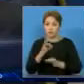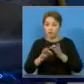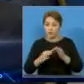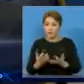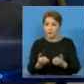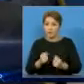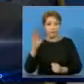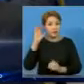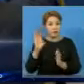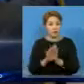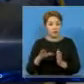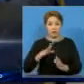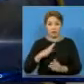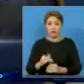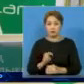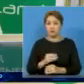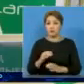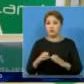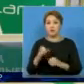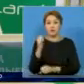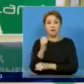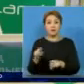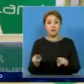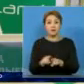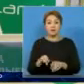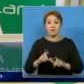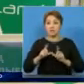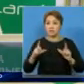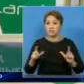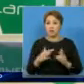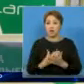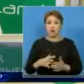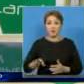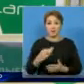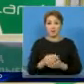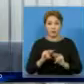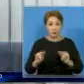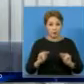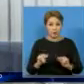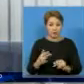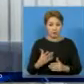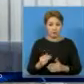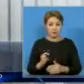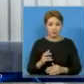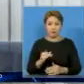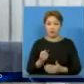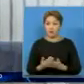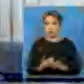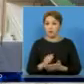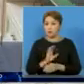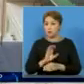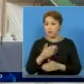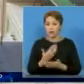қабылдап, тыңдауға мәжбүр болдық дейді ұйым қызметкерлері. Сонымен қатар індет кезінде облыстың жүздеген мұғалімі сауықтыру шипажайларынан жолдама